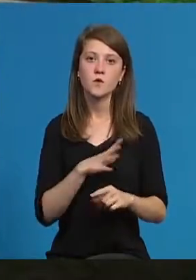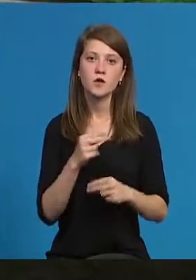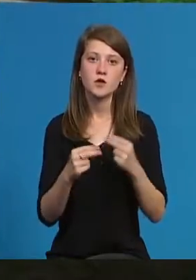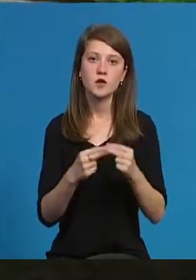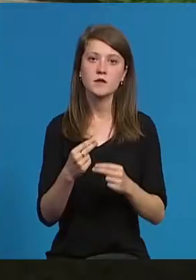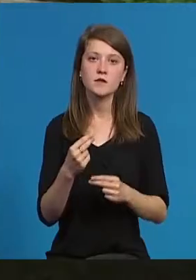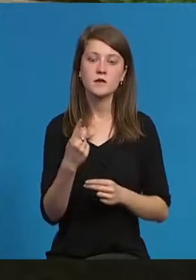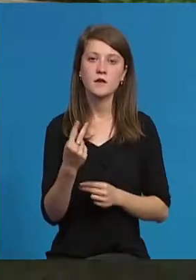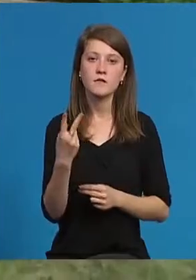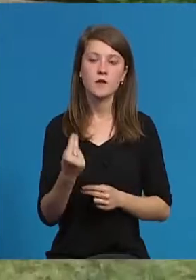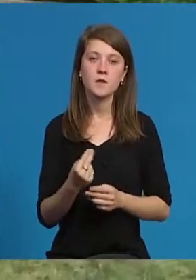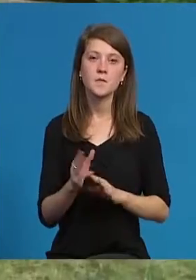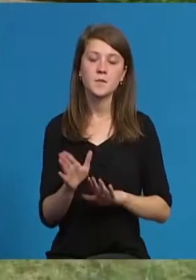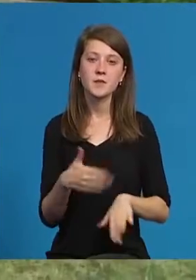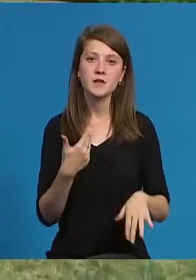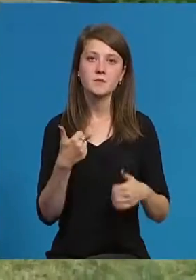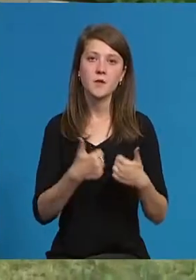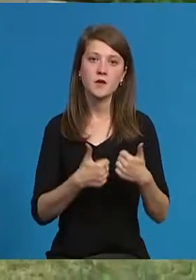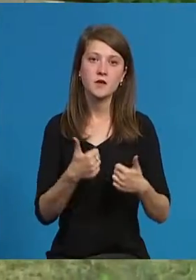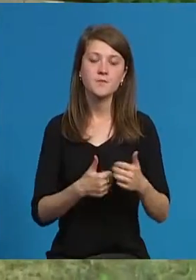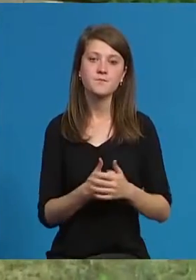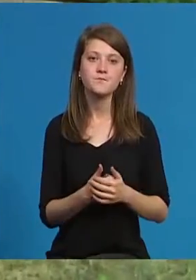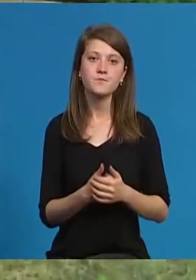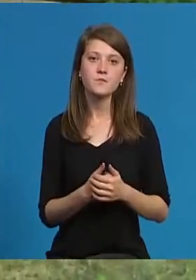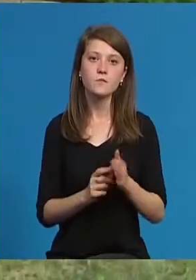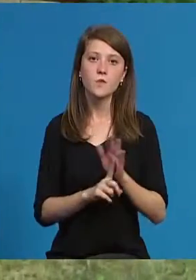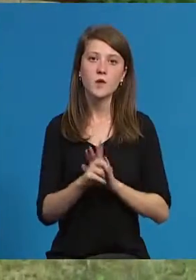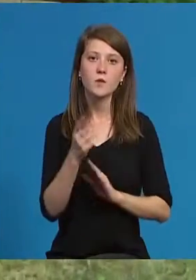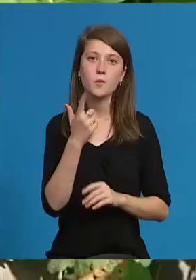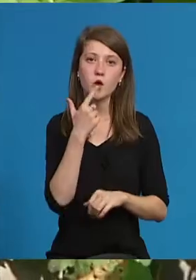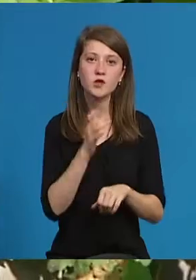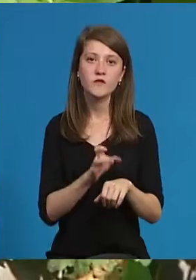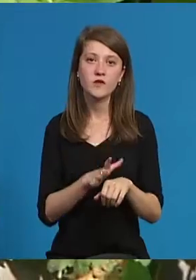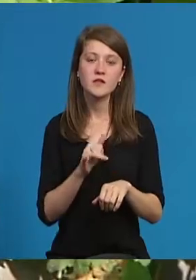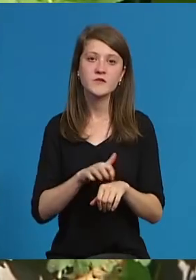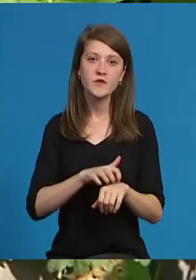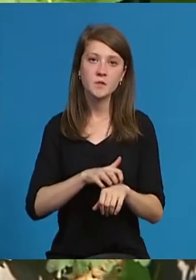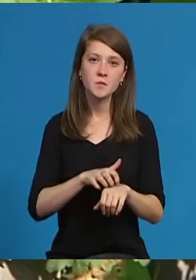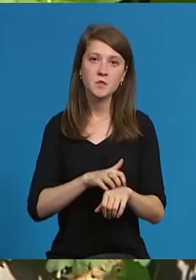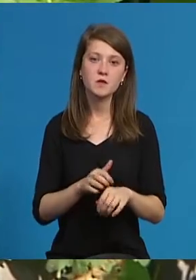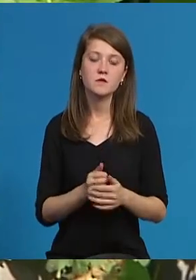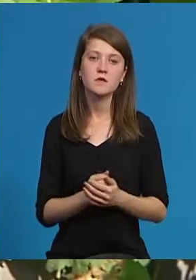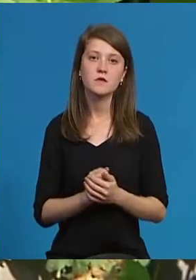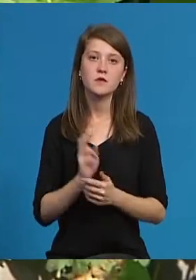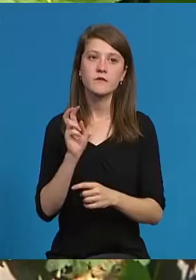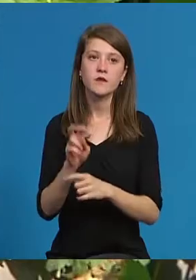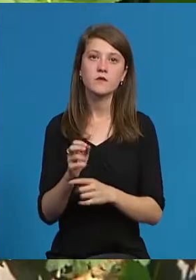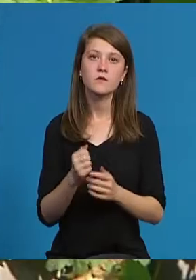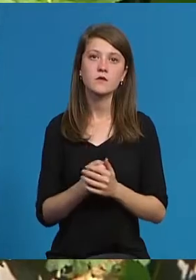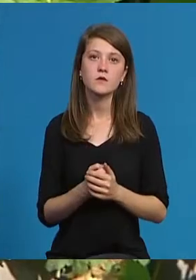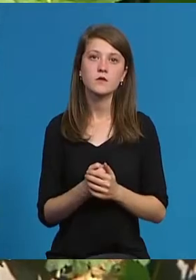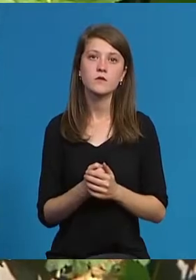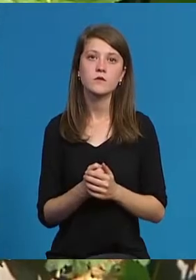день-два буквально після змагань, пішло почервоніння і свербіж. Звернулася в